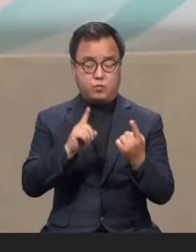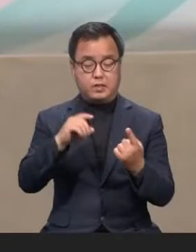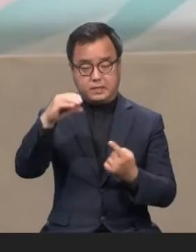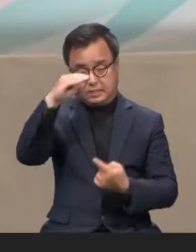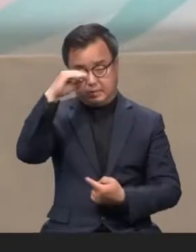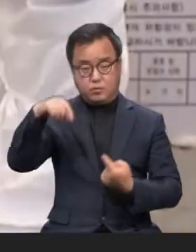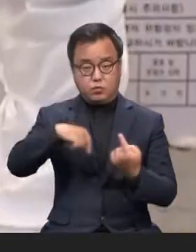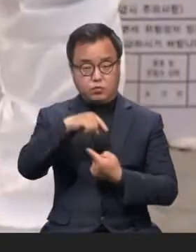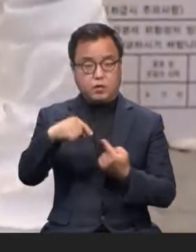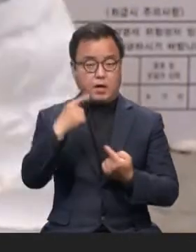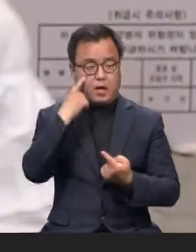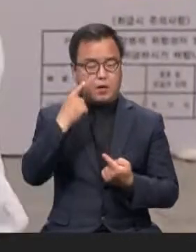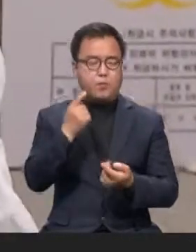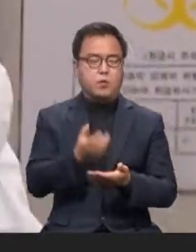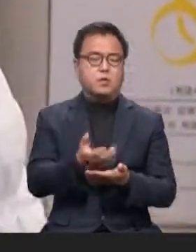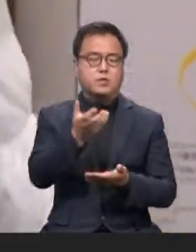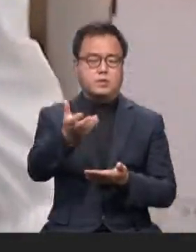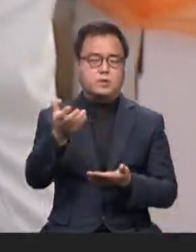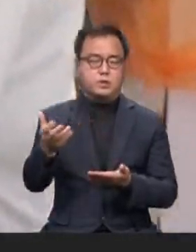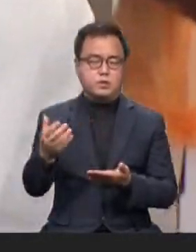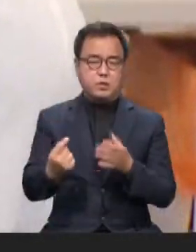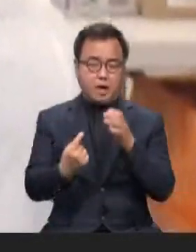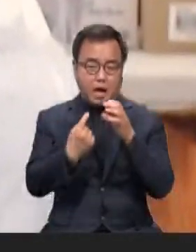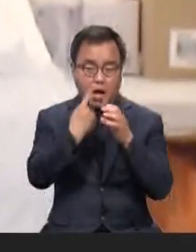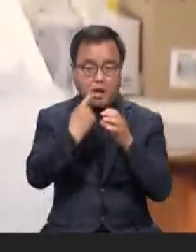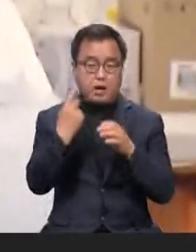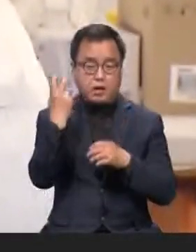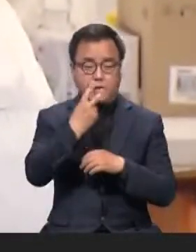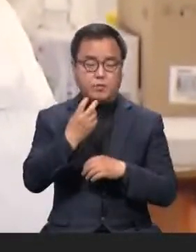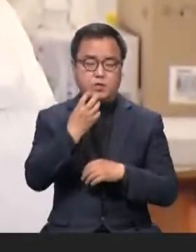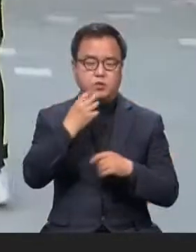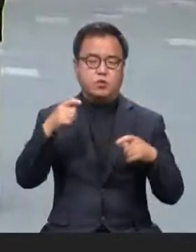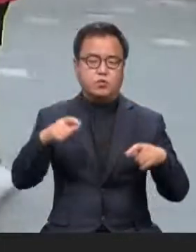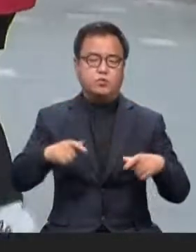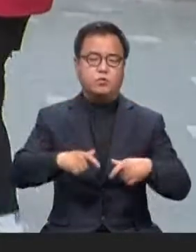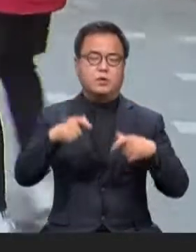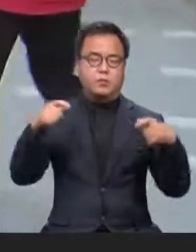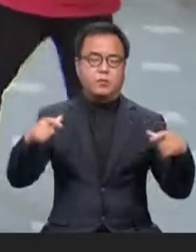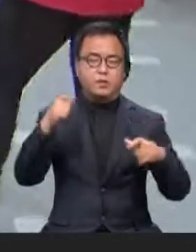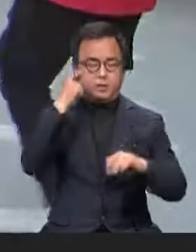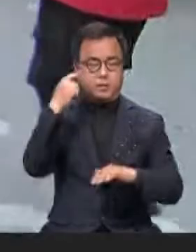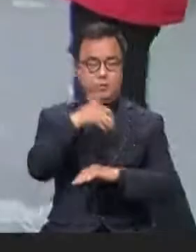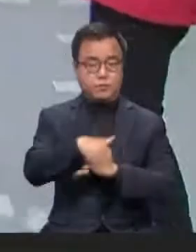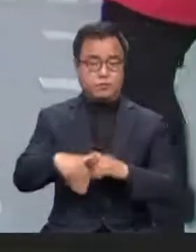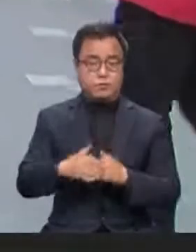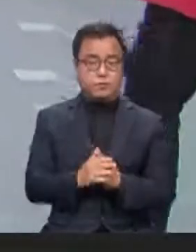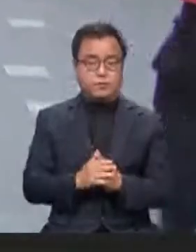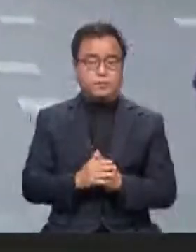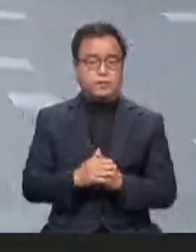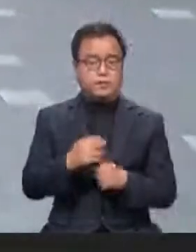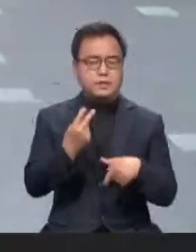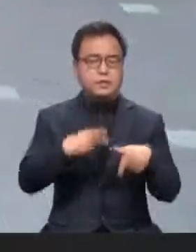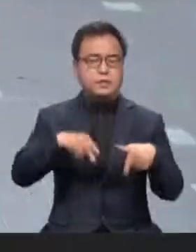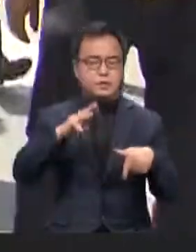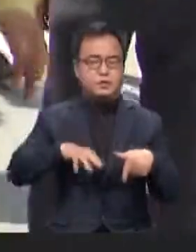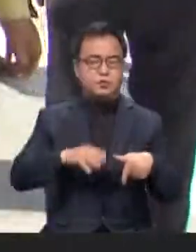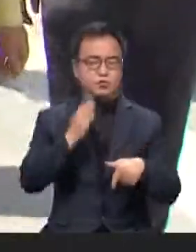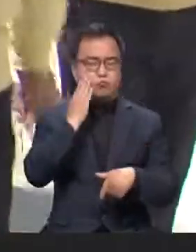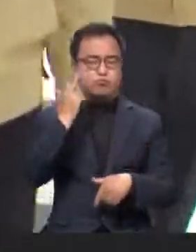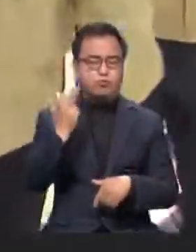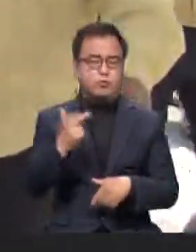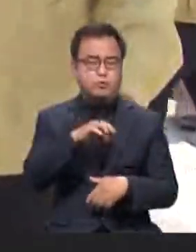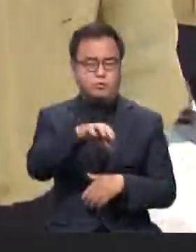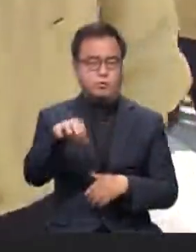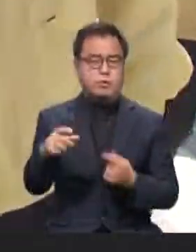이동형 PCR 검사를 서울 전 지역으로 확대한다는 계획입니다. 교육부는 인천과 울산에서도 비슷한 방식의